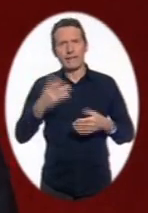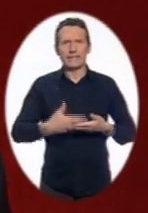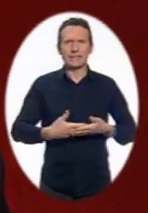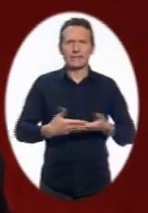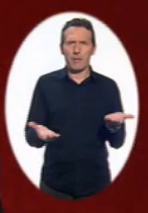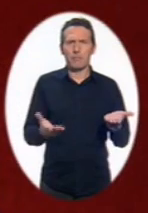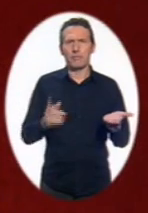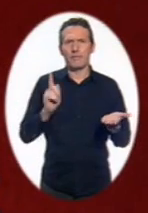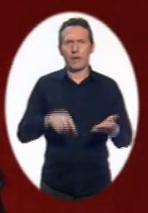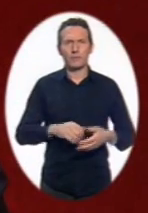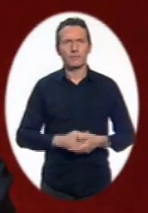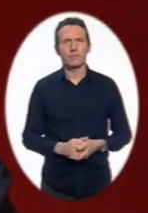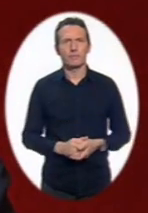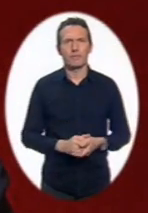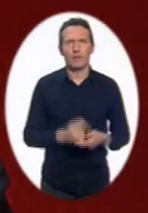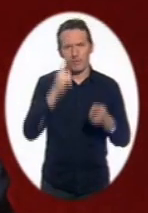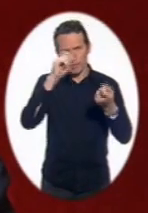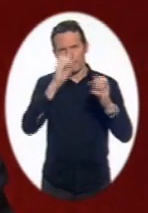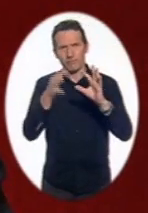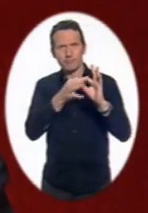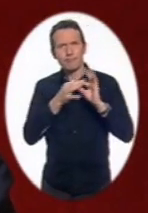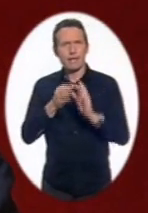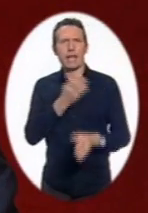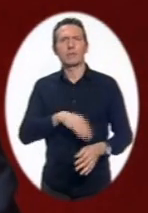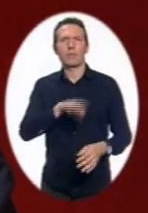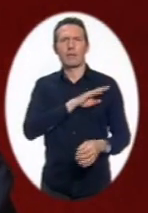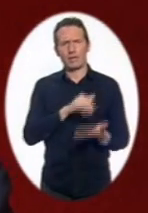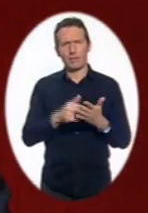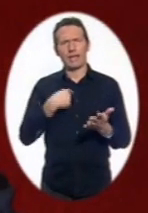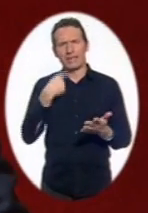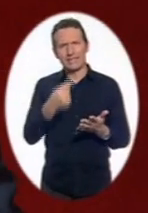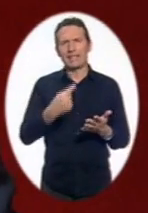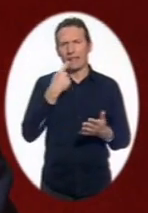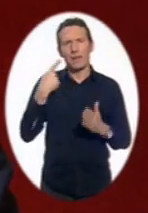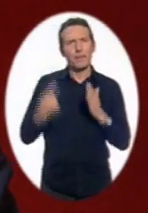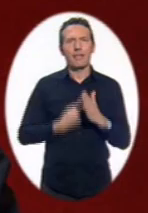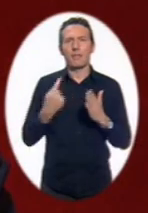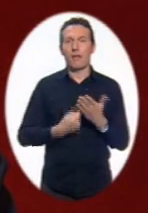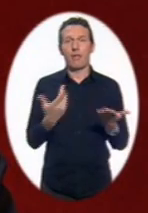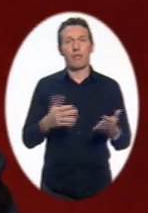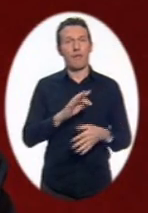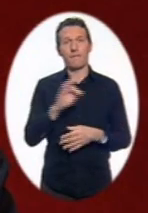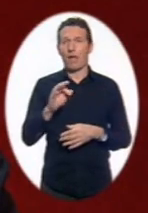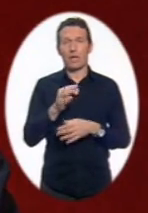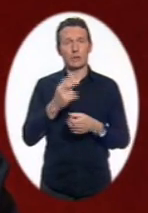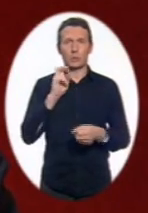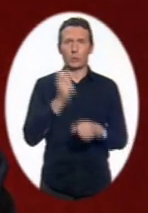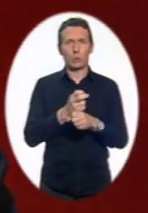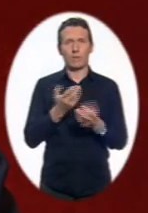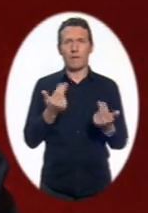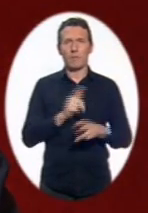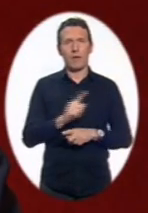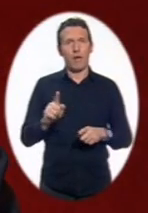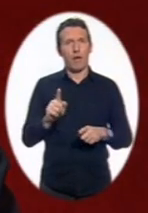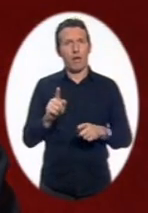simplicité et d'esprit de responsabilité je le dis je le répète parce que la France va mal il faut que ce qu'on lui propose qu'on